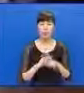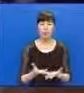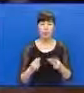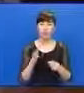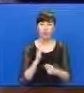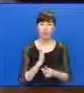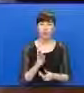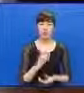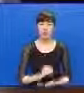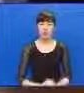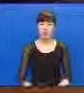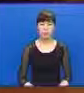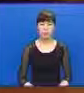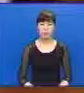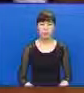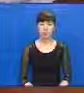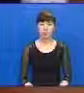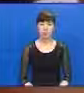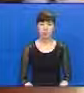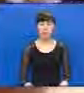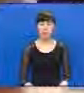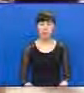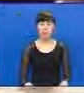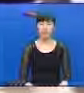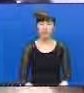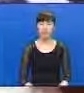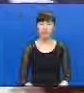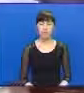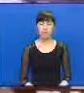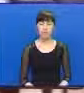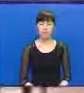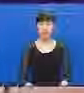алынатын болады. Асхат Мырзахметов, Ілияс Жолдас, Жазира Лекерова, оңтүстік ақпарат.